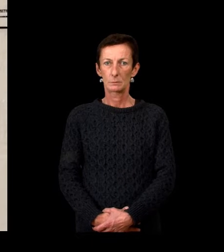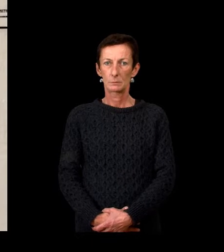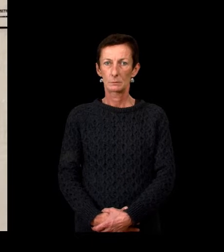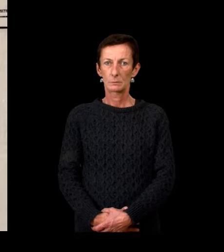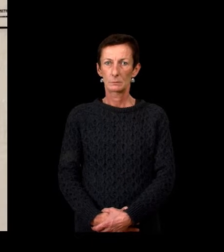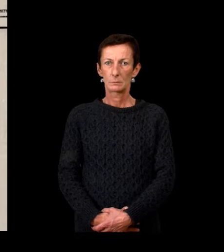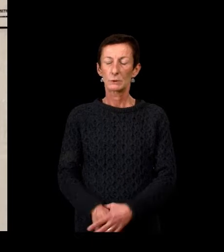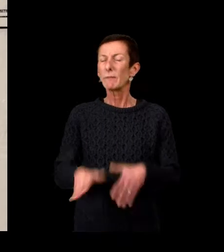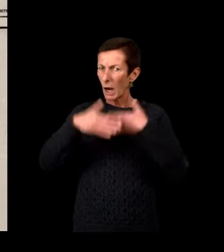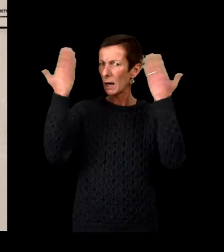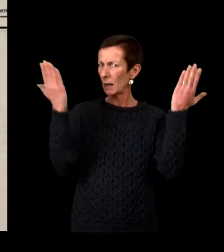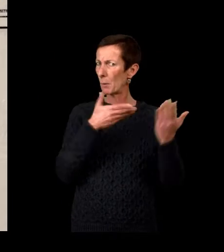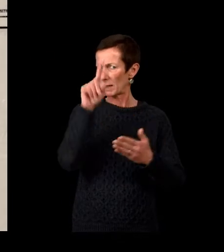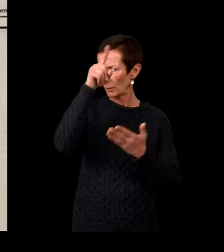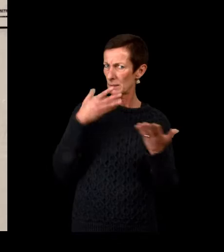Ça va, c'est clair? Vous avez des questions?